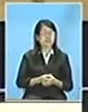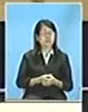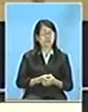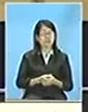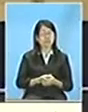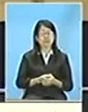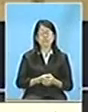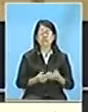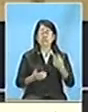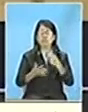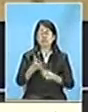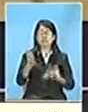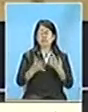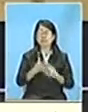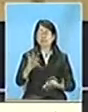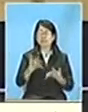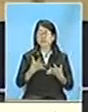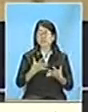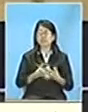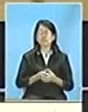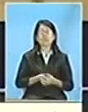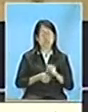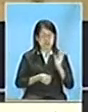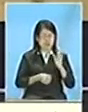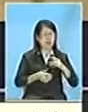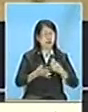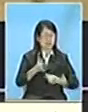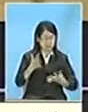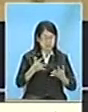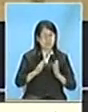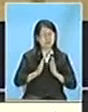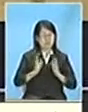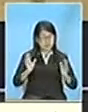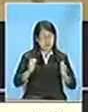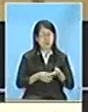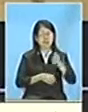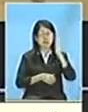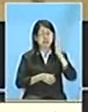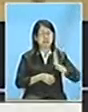ค่ะท่านไม่ติดใจนะคะ ค่ะไม่ติดใจค่ะขอบคุณ ท่านไม่ติดใจค่ะผ่านนะคะ